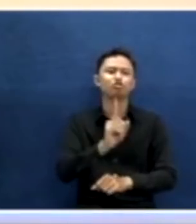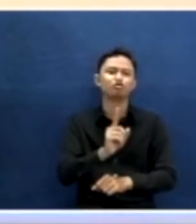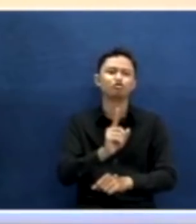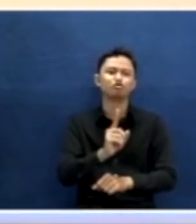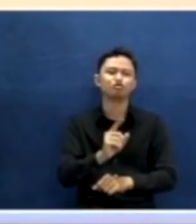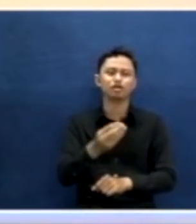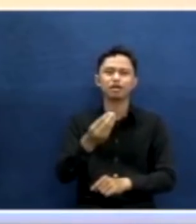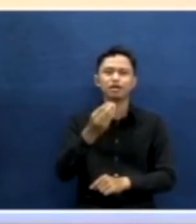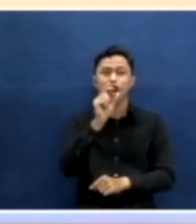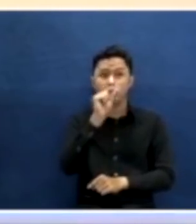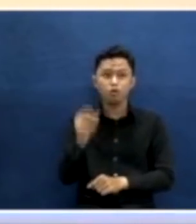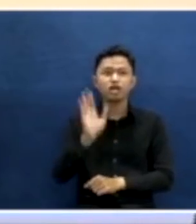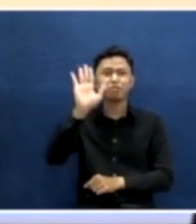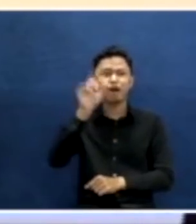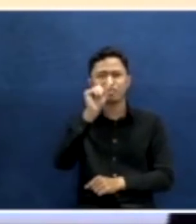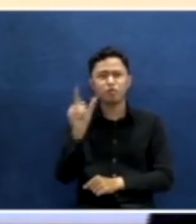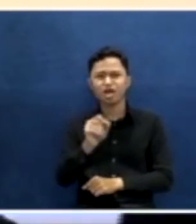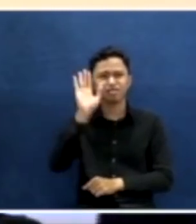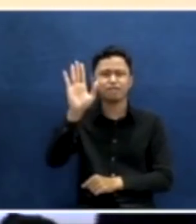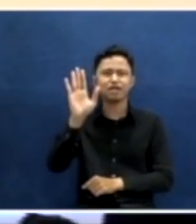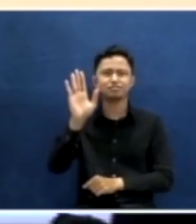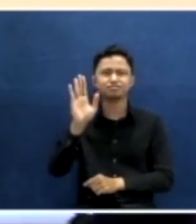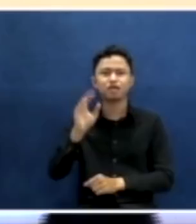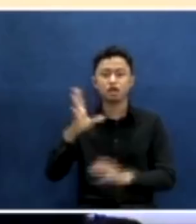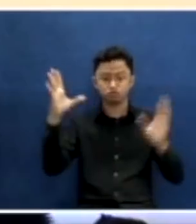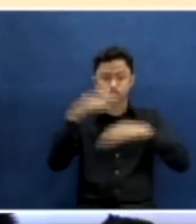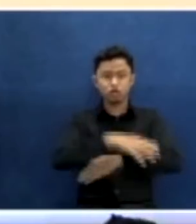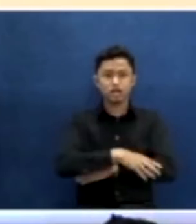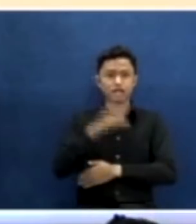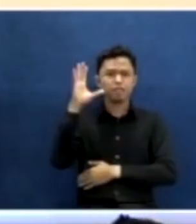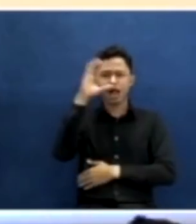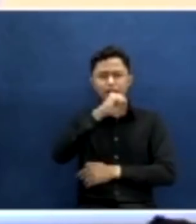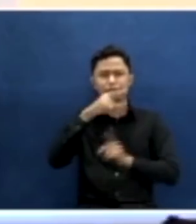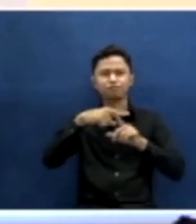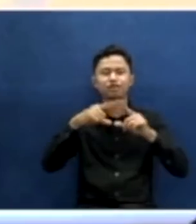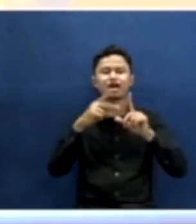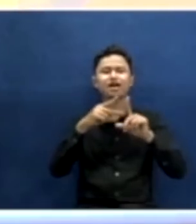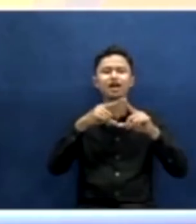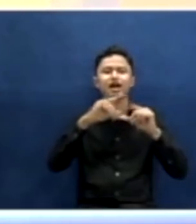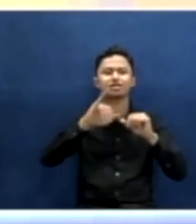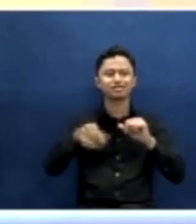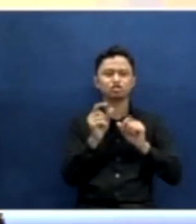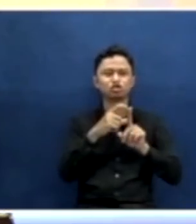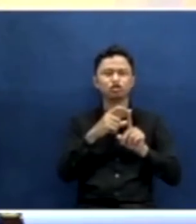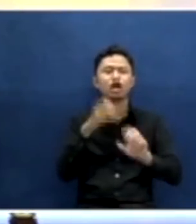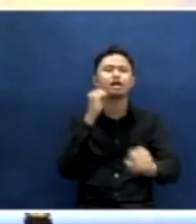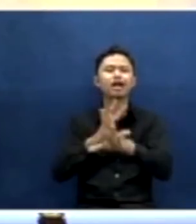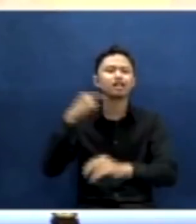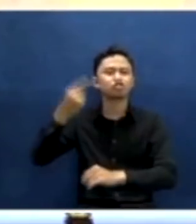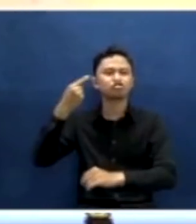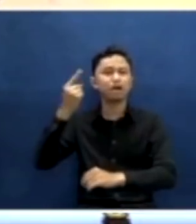datang dan 12 bulan setelahnya tidak menit hajud Hai mungkin kalau diantara kita ada yang berkata Insya